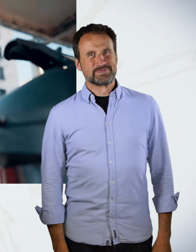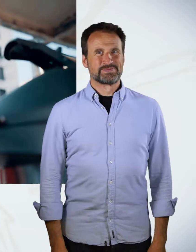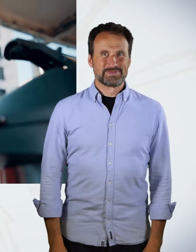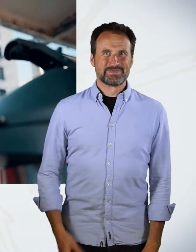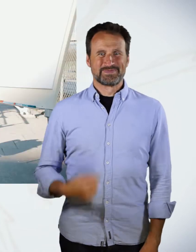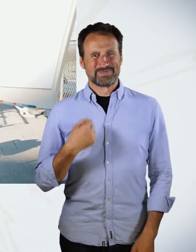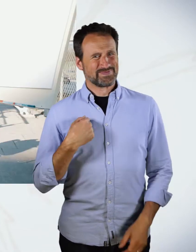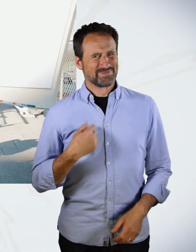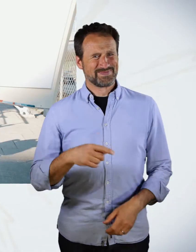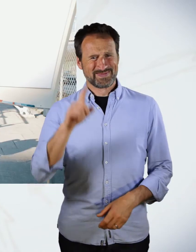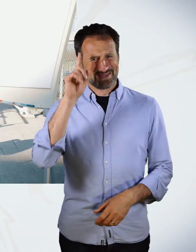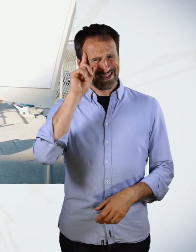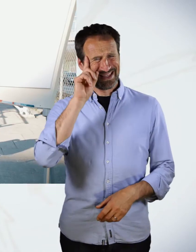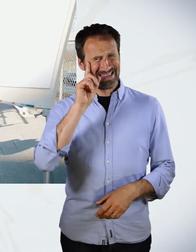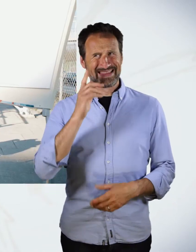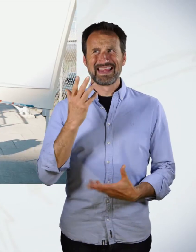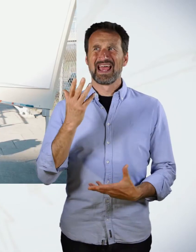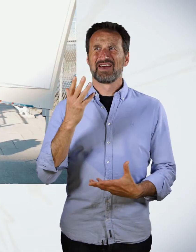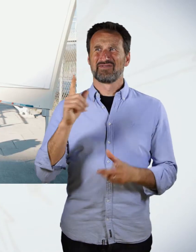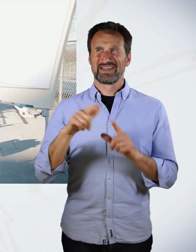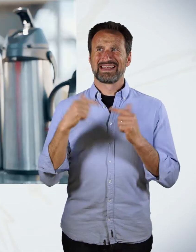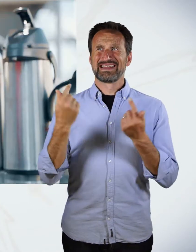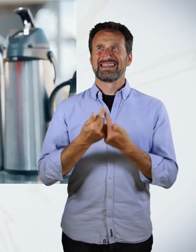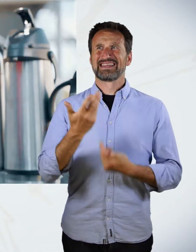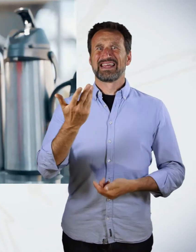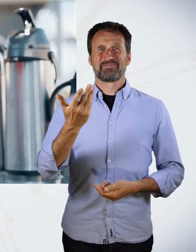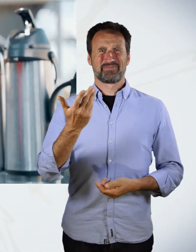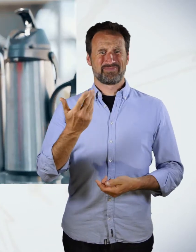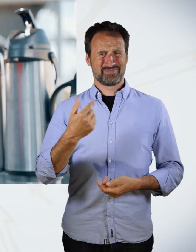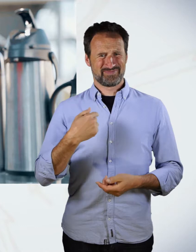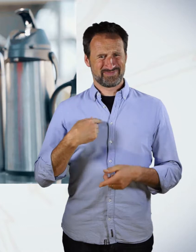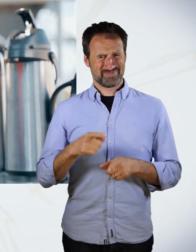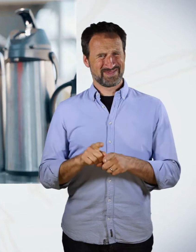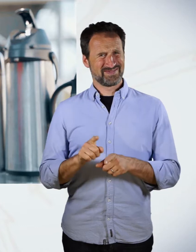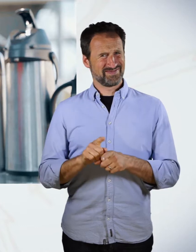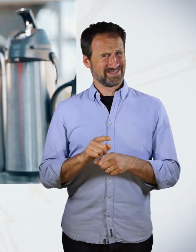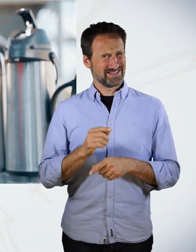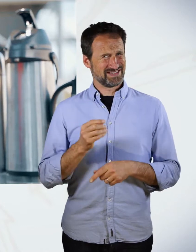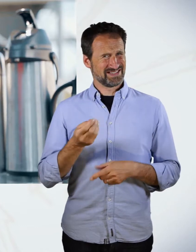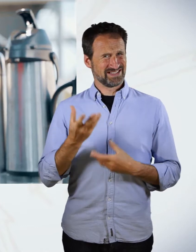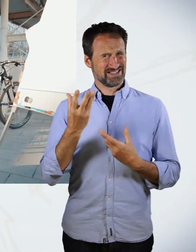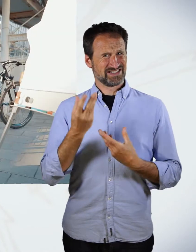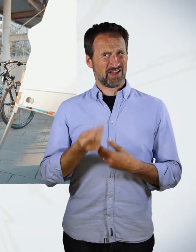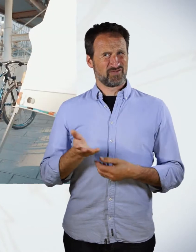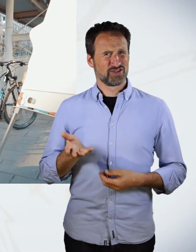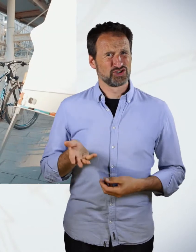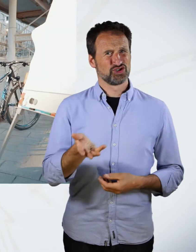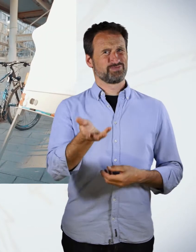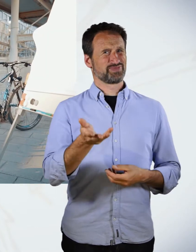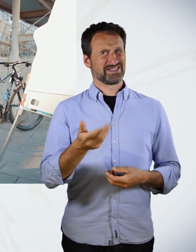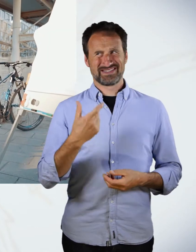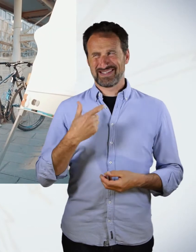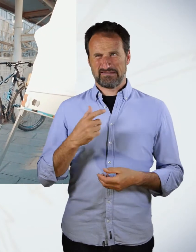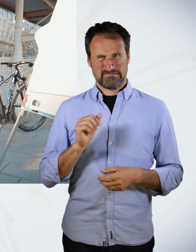Irgendwie war ich genervt vom Team, dass ich denen da wie so eine Saftschubse, sagt man, darf man das sagen,